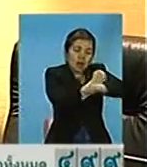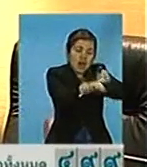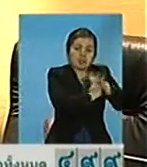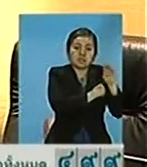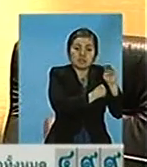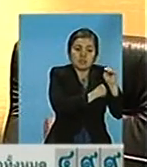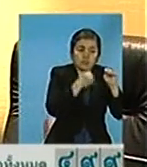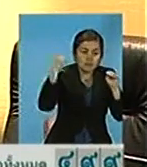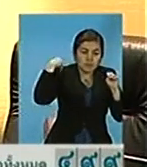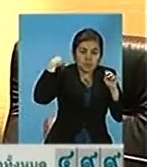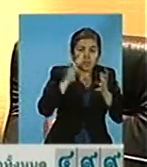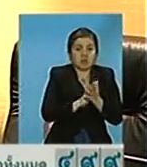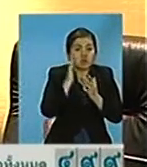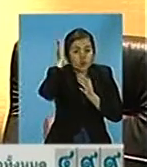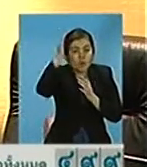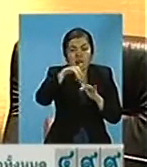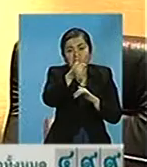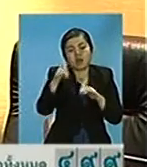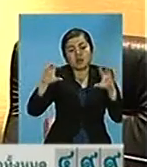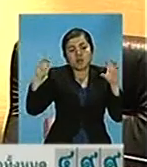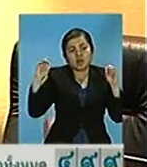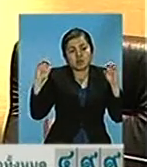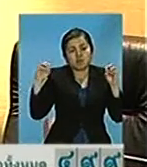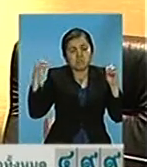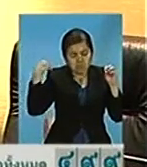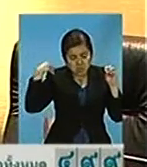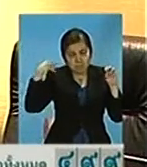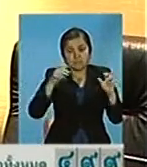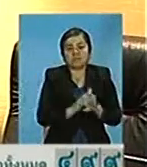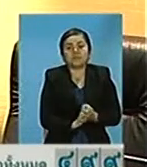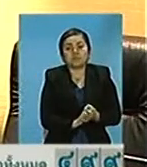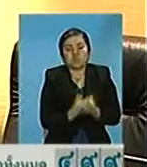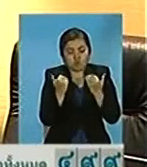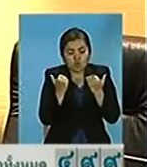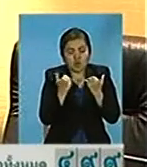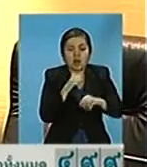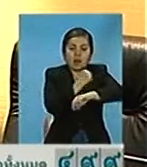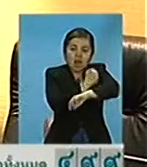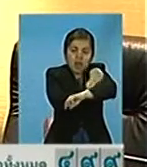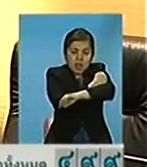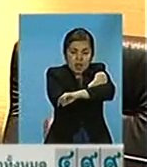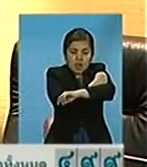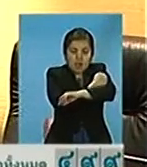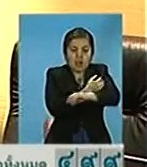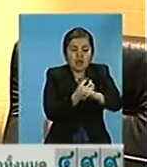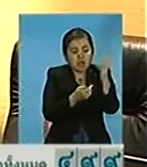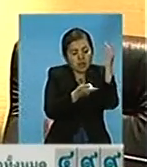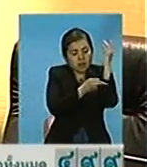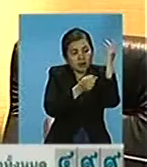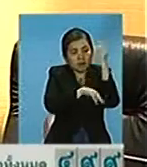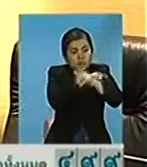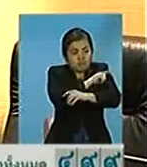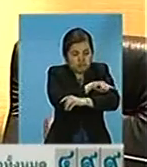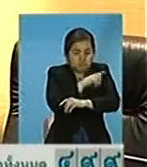40 60อีกไม่กี่ปีต้องเป็น50 50แล้วฉะนั้นแรงงานชาวสวนยางจึงได้รับการดูแลจากส่วนแ